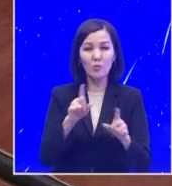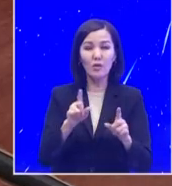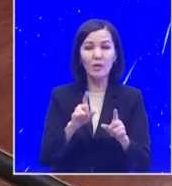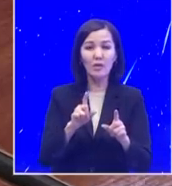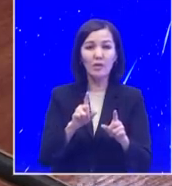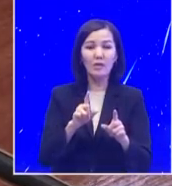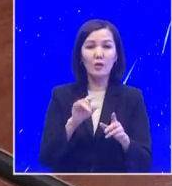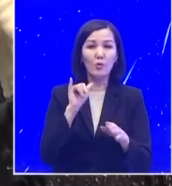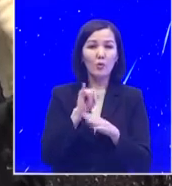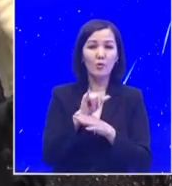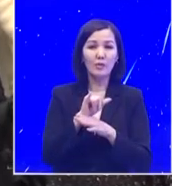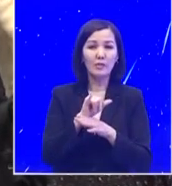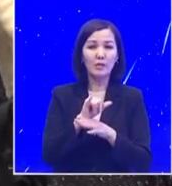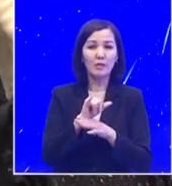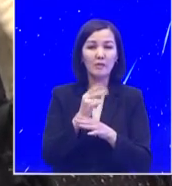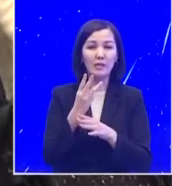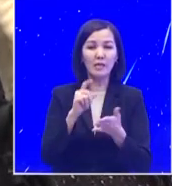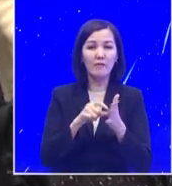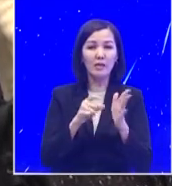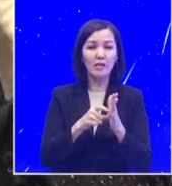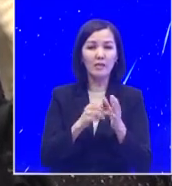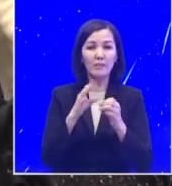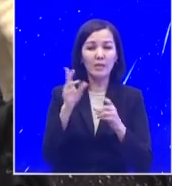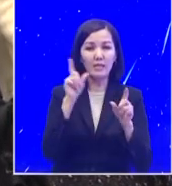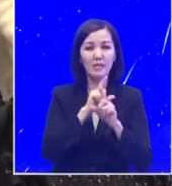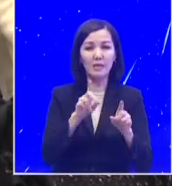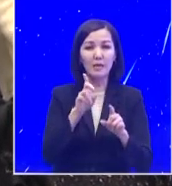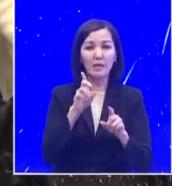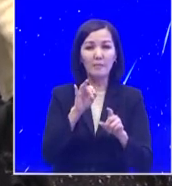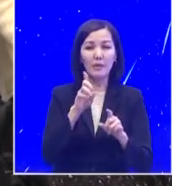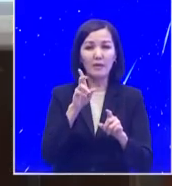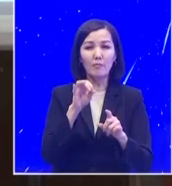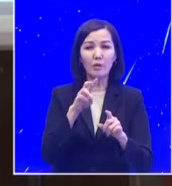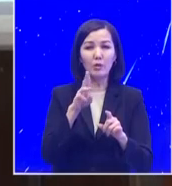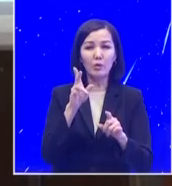продемонстрировала гость торжества, ученица 3 класса 15 школы Бейбиткуль Куранбек.